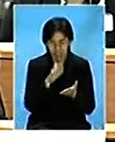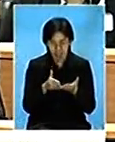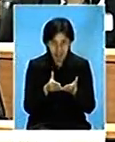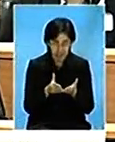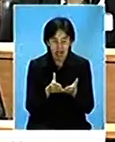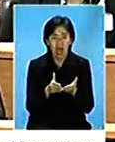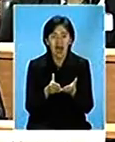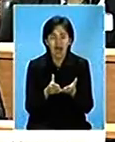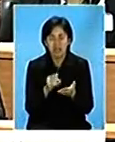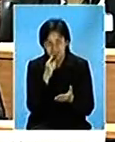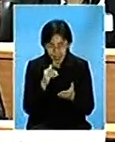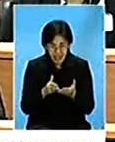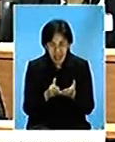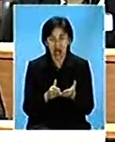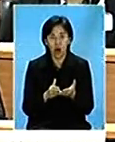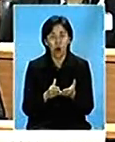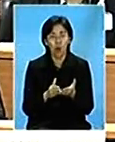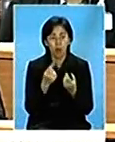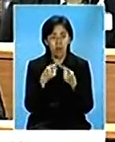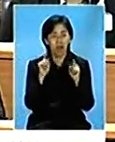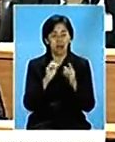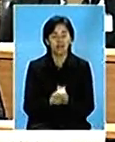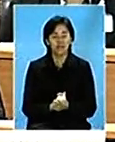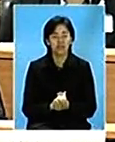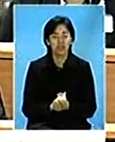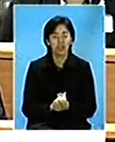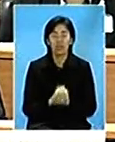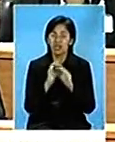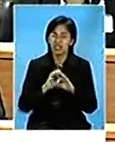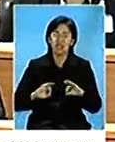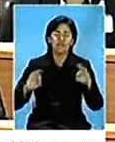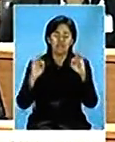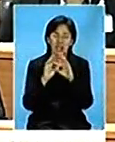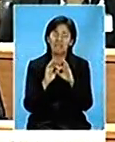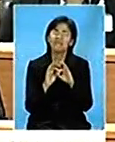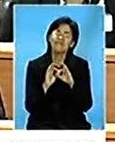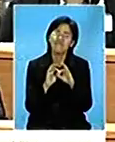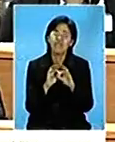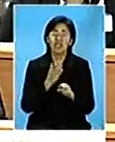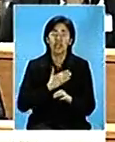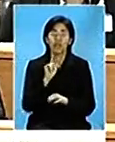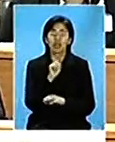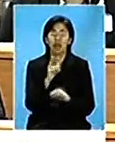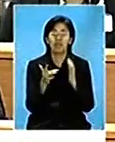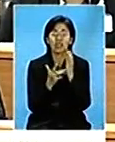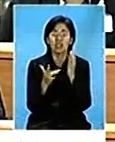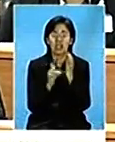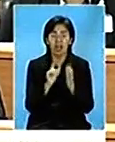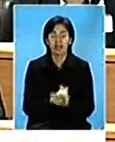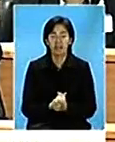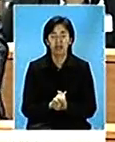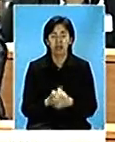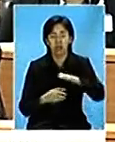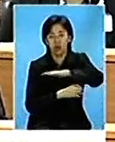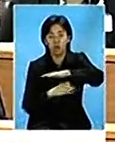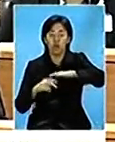าวพร้อมกับหลายท่านนะครับตื่นเต้นครับจริงๆแล้วตรงนั้นเป็นสาระสำคัญเล็กน้อยครับแต่ที่ผมถามทางเทคโนโลยีเนี่ยอุโมงค์ระบายน้ำอุโม